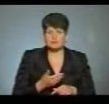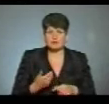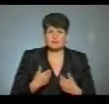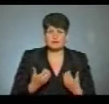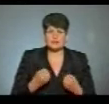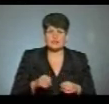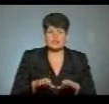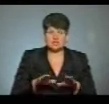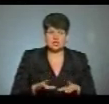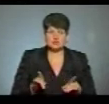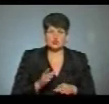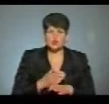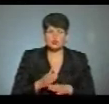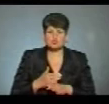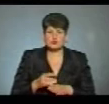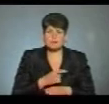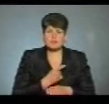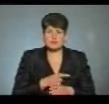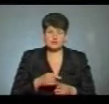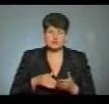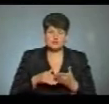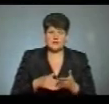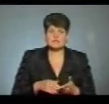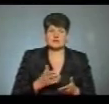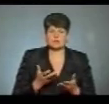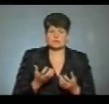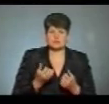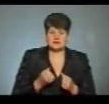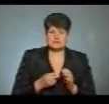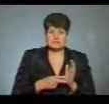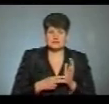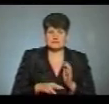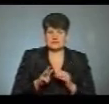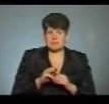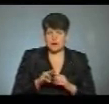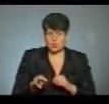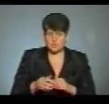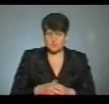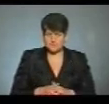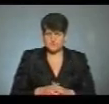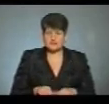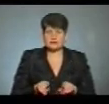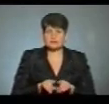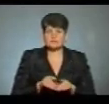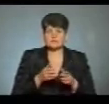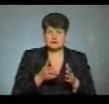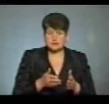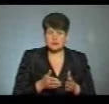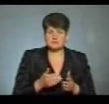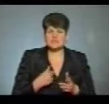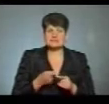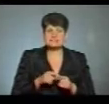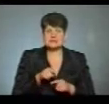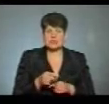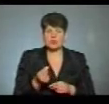вчора рішення щодо розподілу медичної субвенції, яка надійшла в розмірі 73 мільйони. Таким чином ми з цих